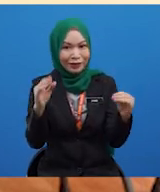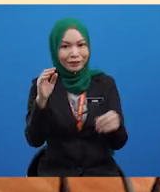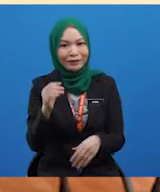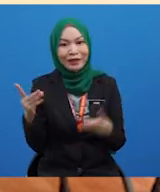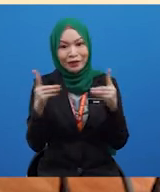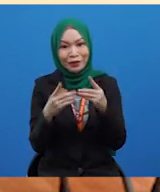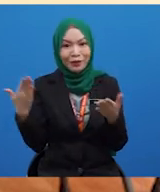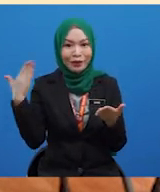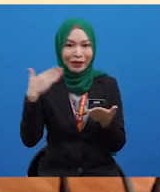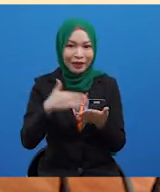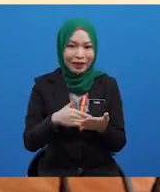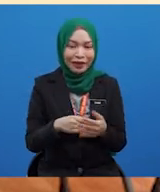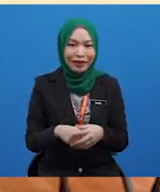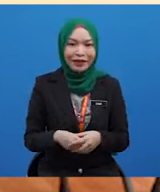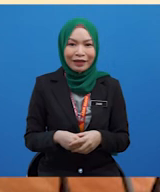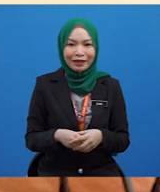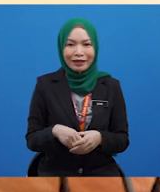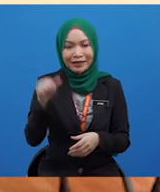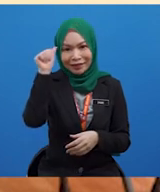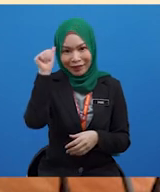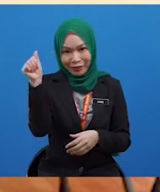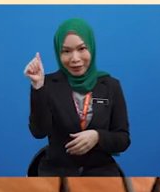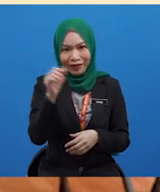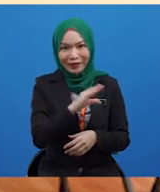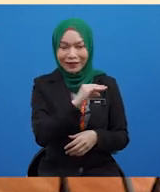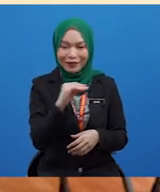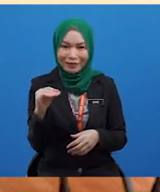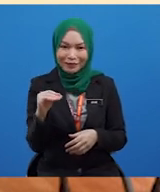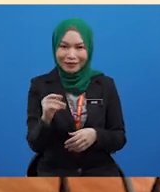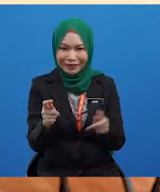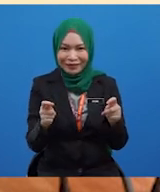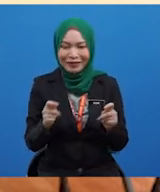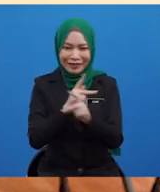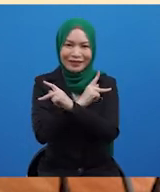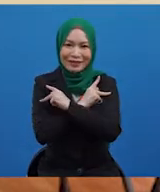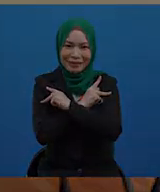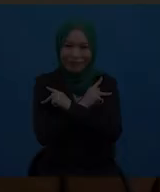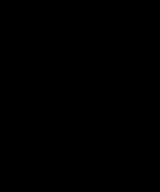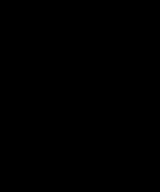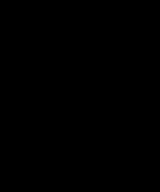berjumpa lagi di lain masa. Assalamualaikum dan terima kasih.